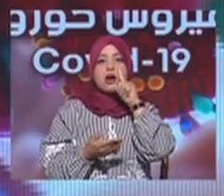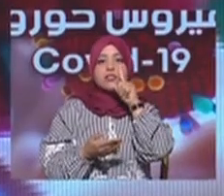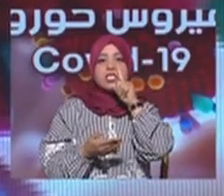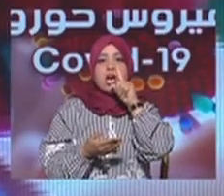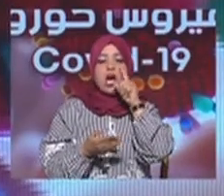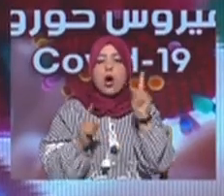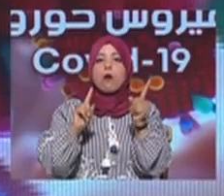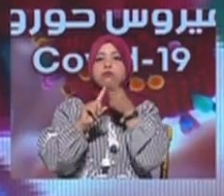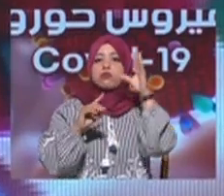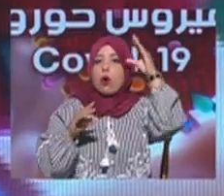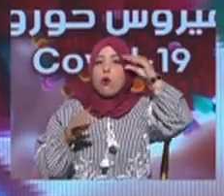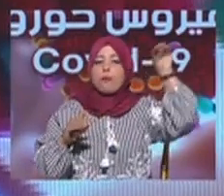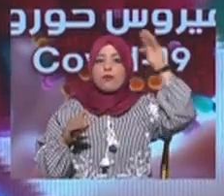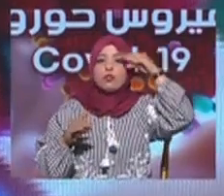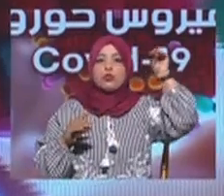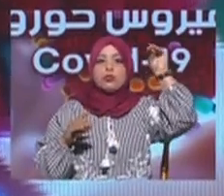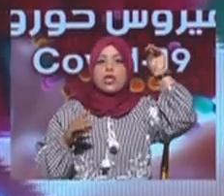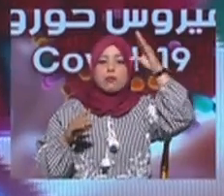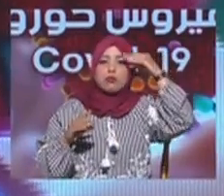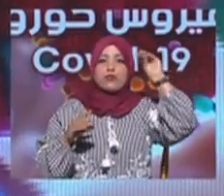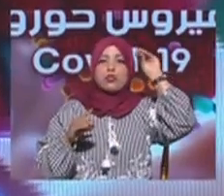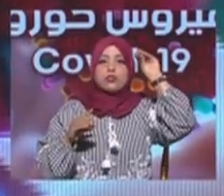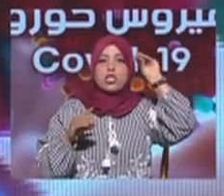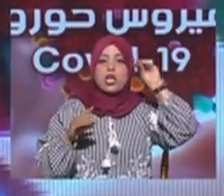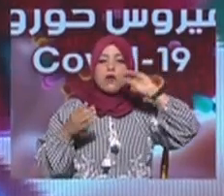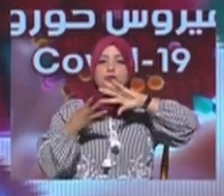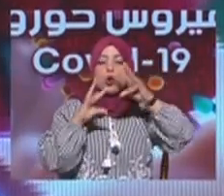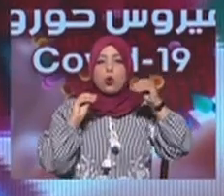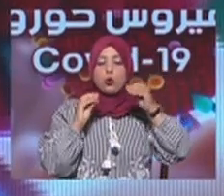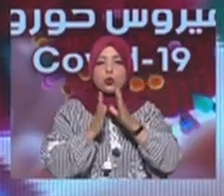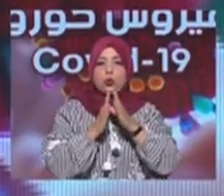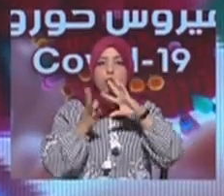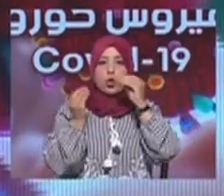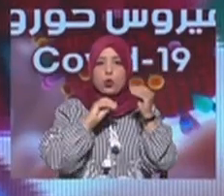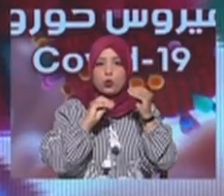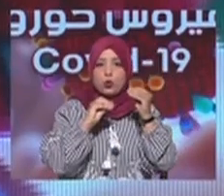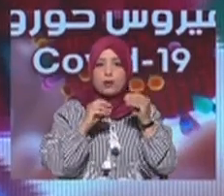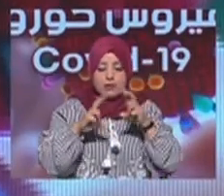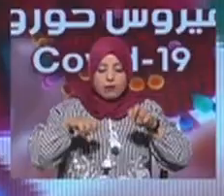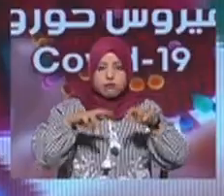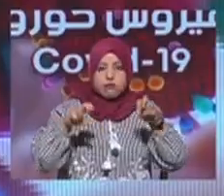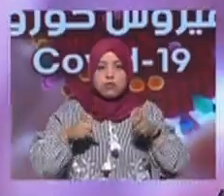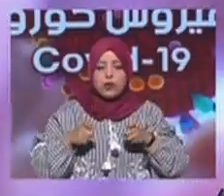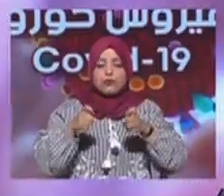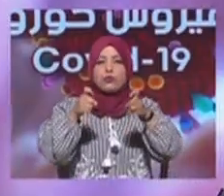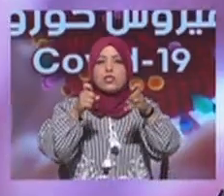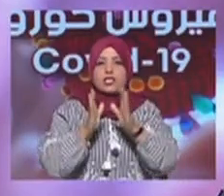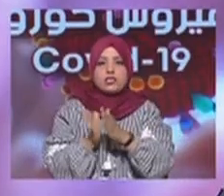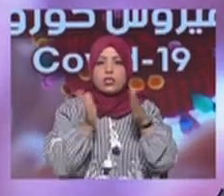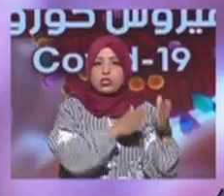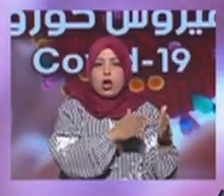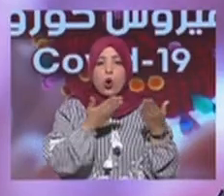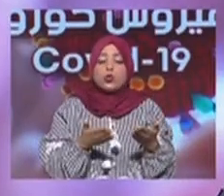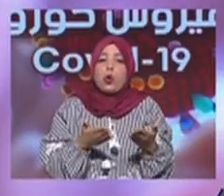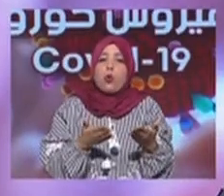في علوم الجرثوميات بمستشفى كذلك شان نيكولا وبالمخبر المرجعي. مرحبا بك. مرحبا بك. في انتظار ضيفتنا